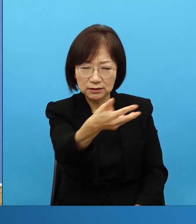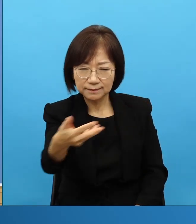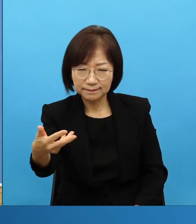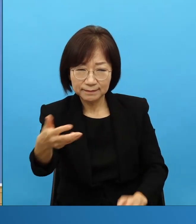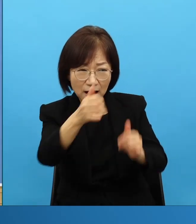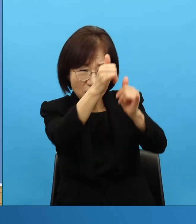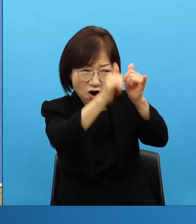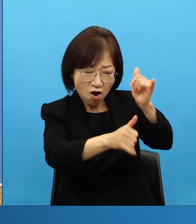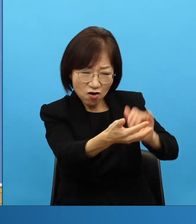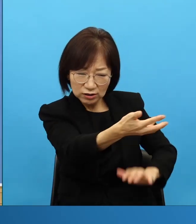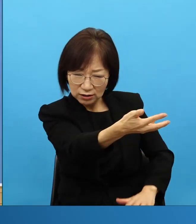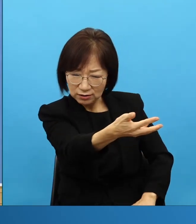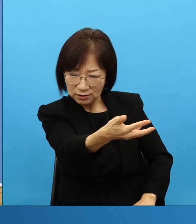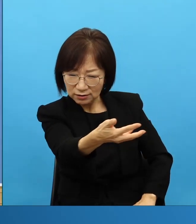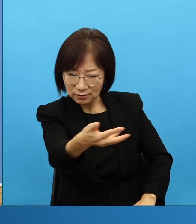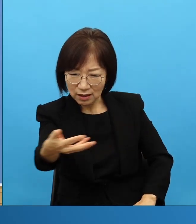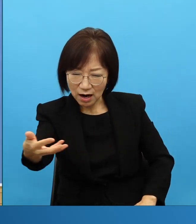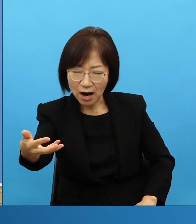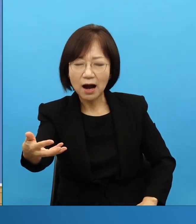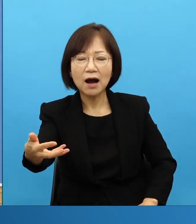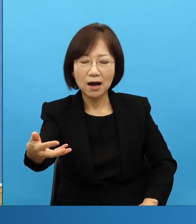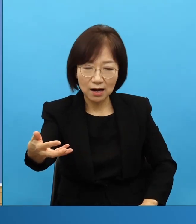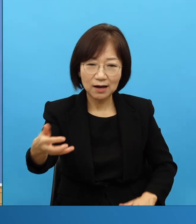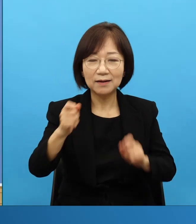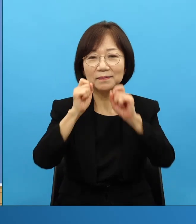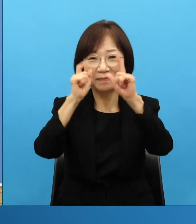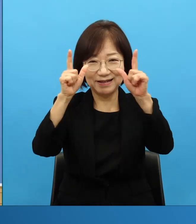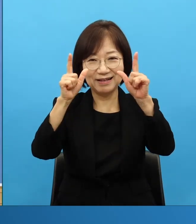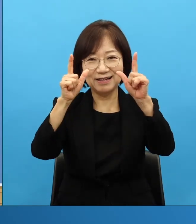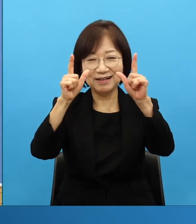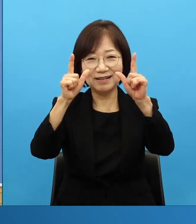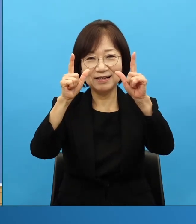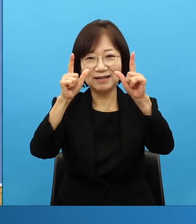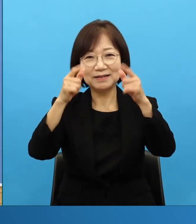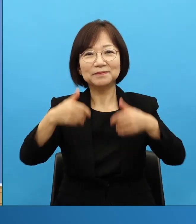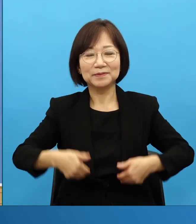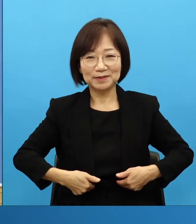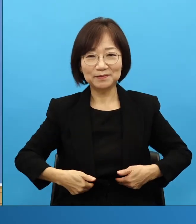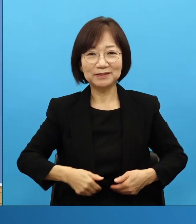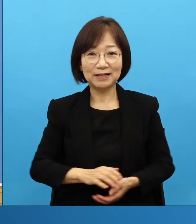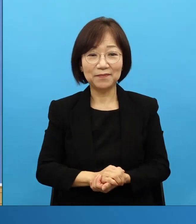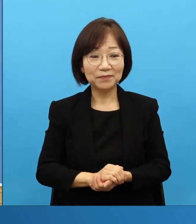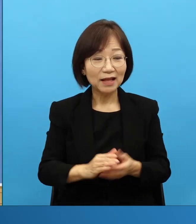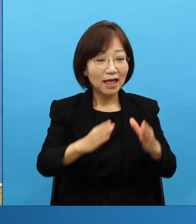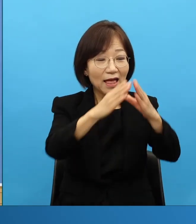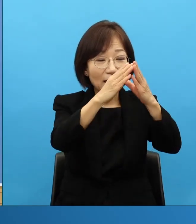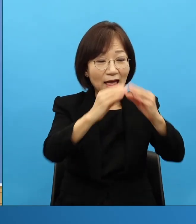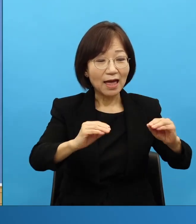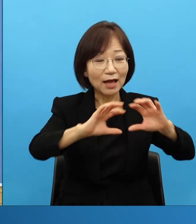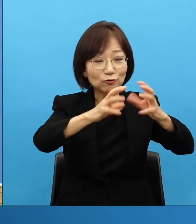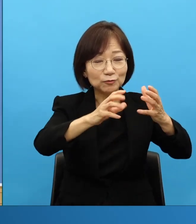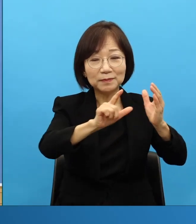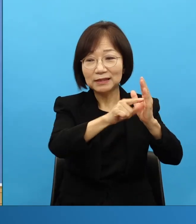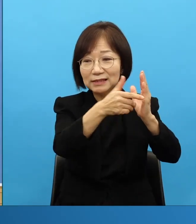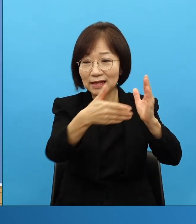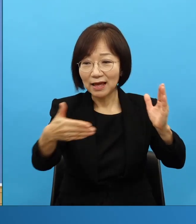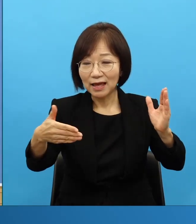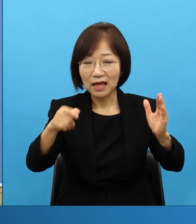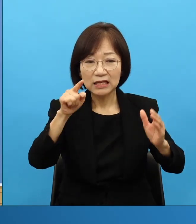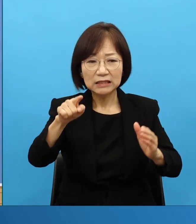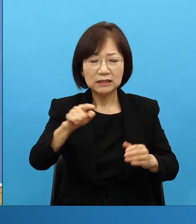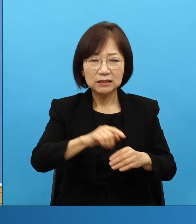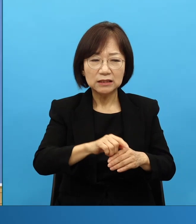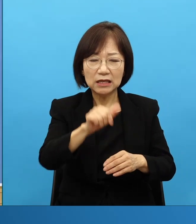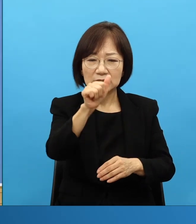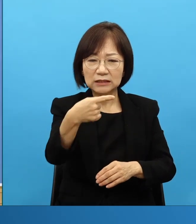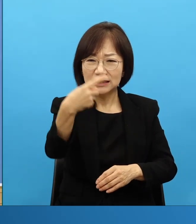그래서 지금 애굽 시대 때 이걸 본 중요한 사람들이 나왔죠. And then we also see the important individuals during the age